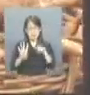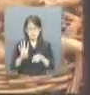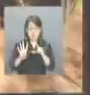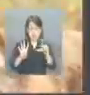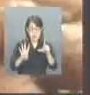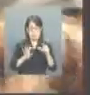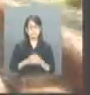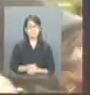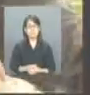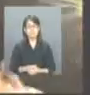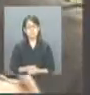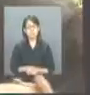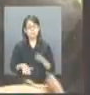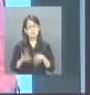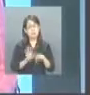ต่อปีค่ะ